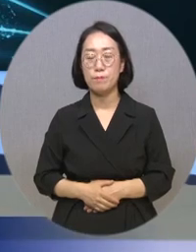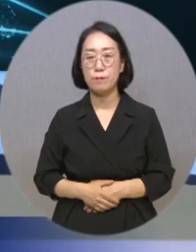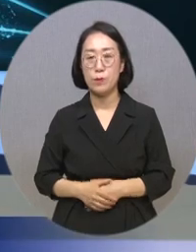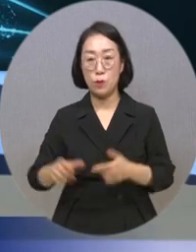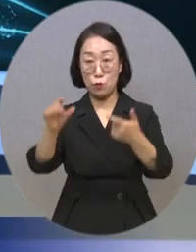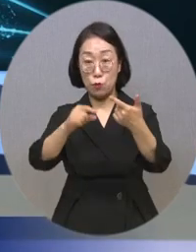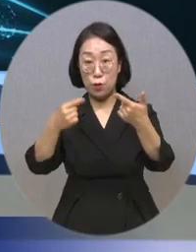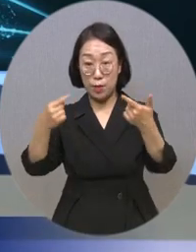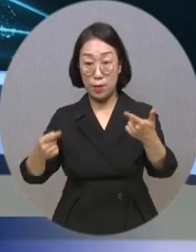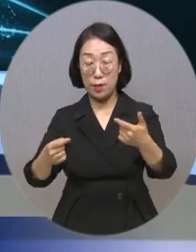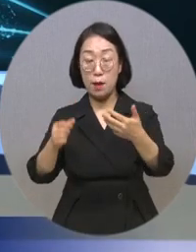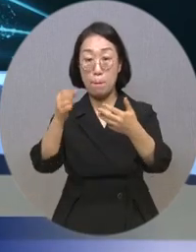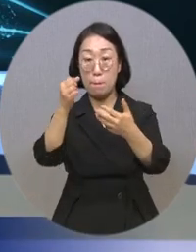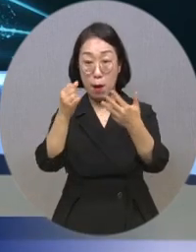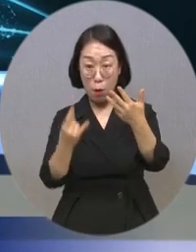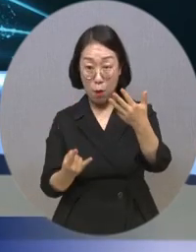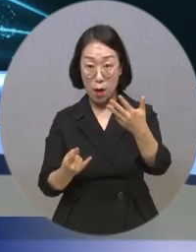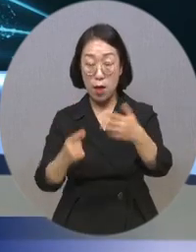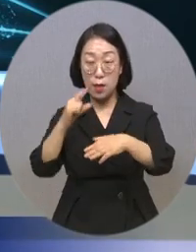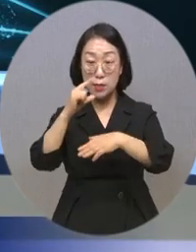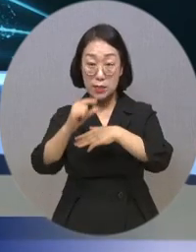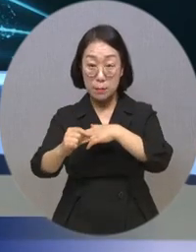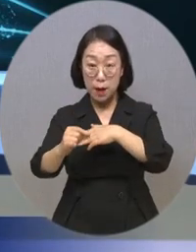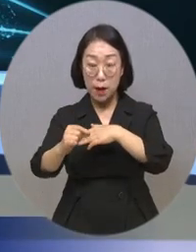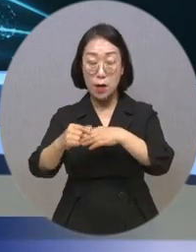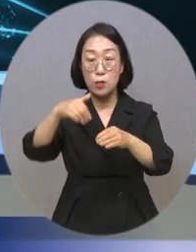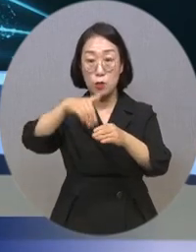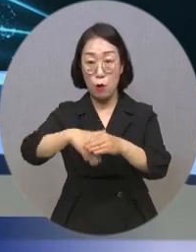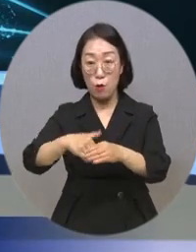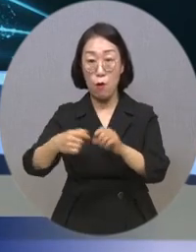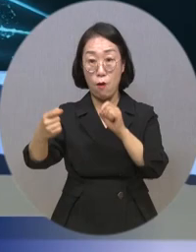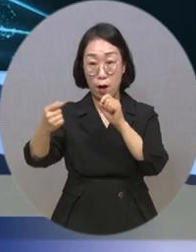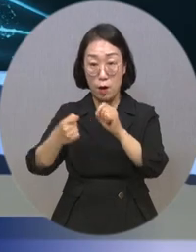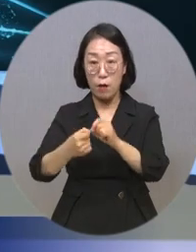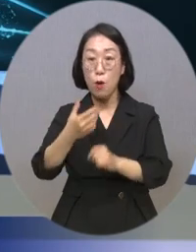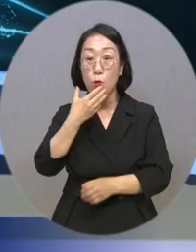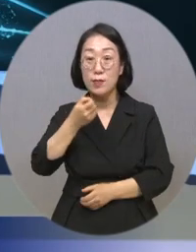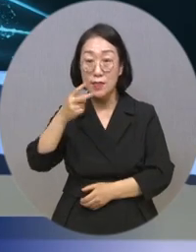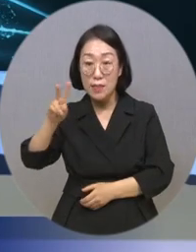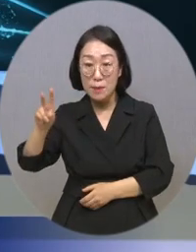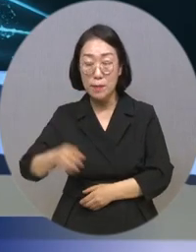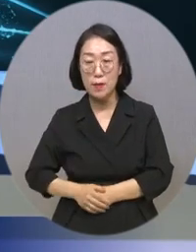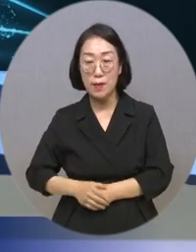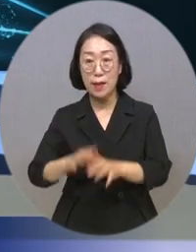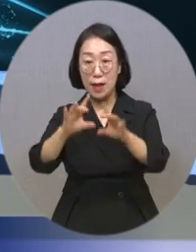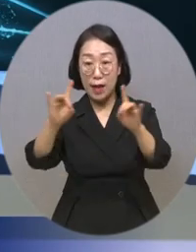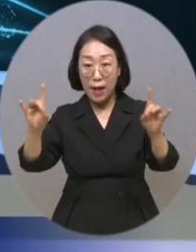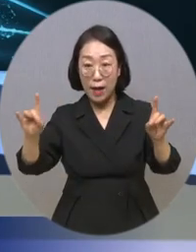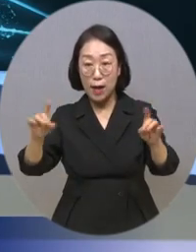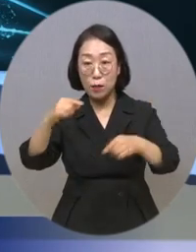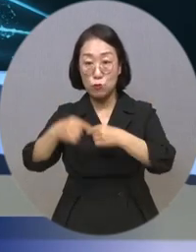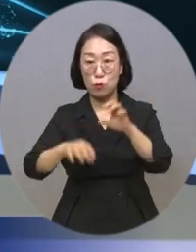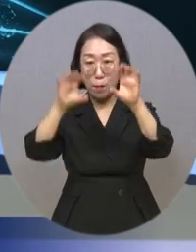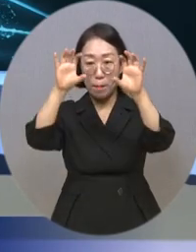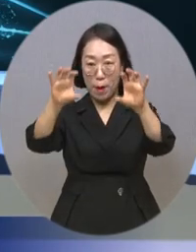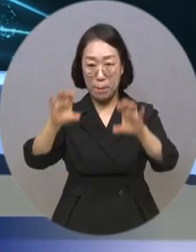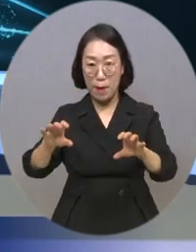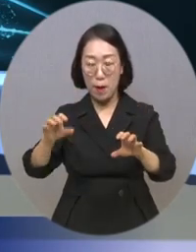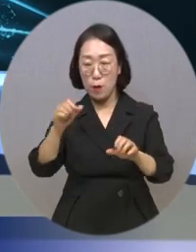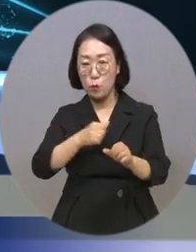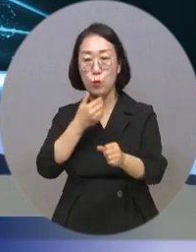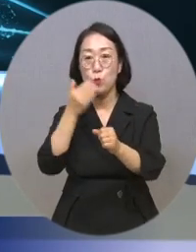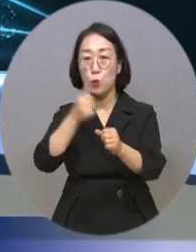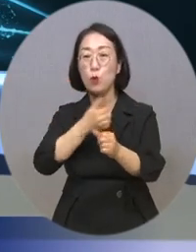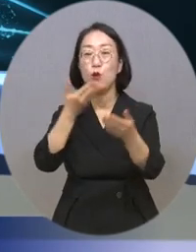6월 1일 제8회 전국 동시 지방선거를 앞두고 복지TV에서 1대1 수어 통역 서비스를 제공합니다.